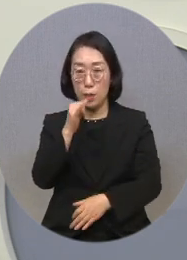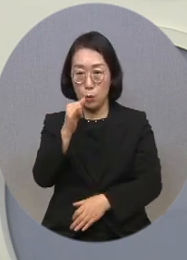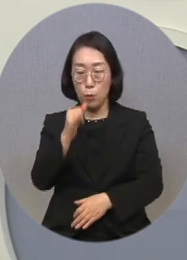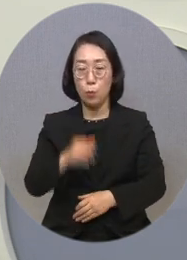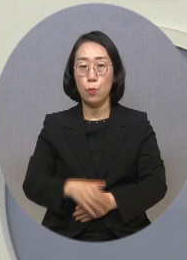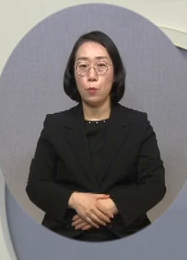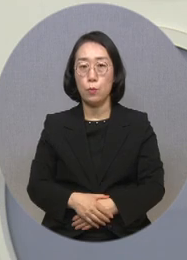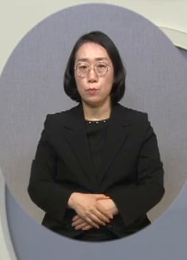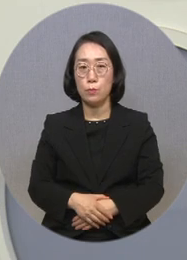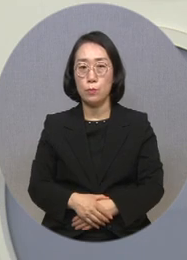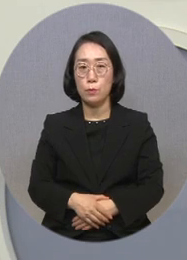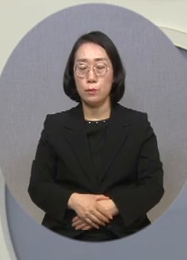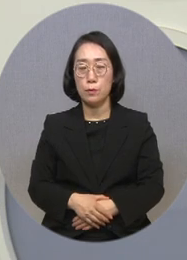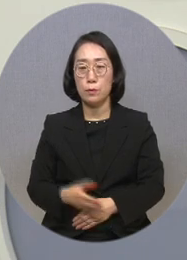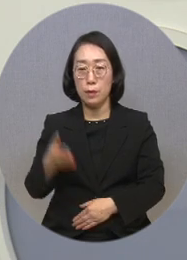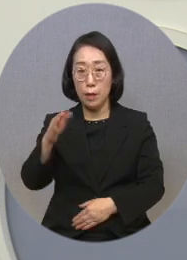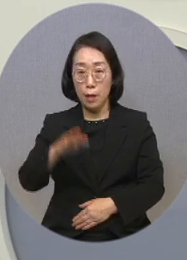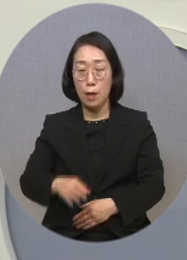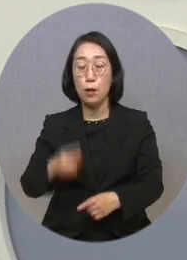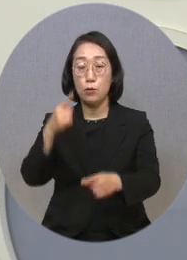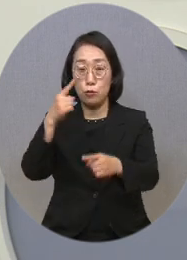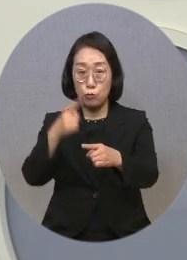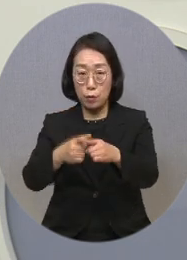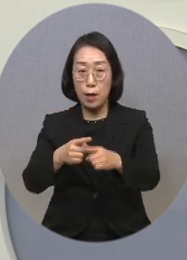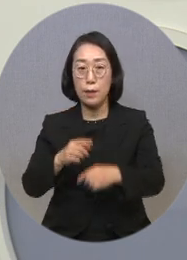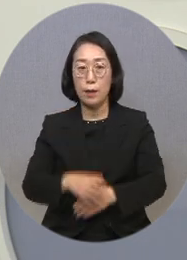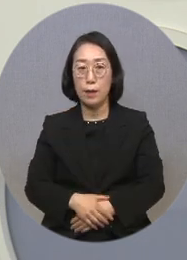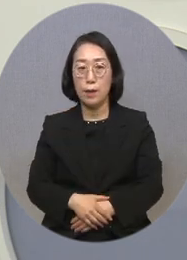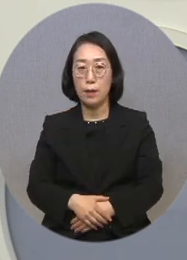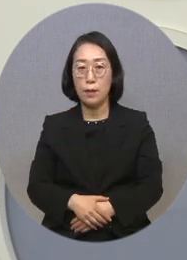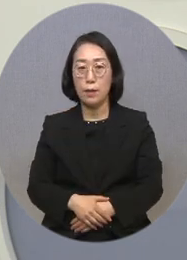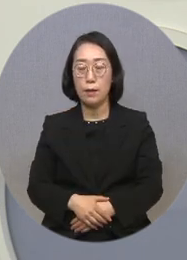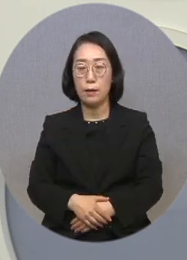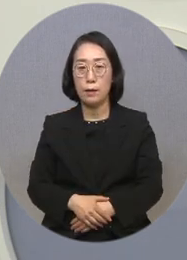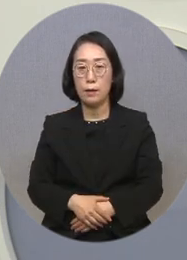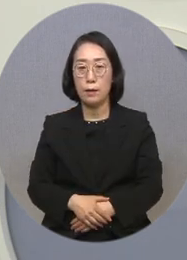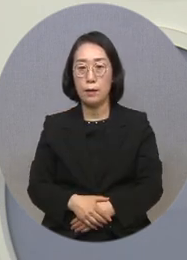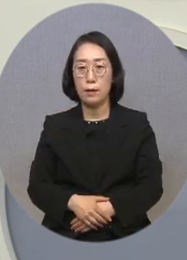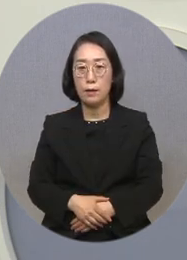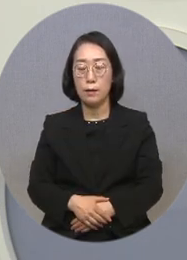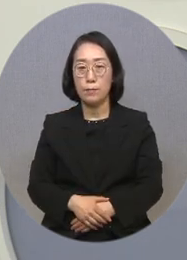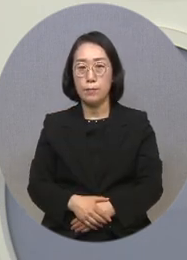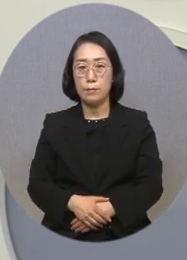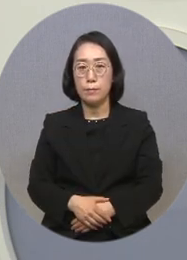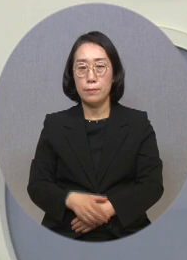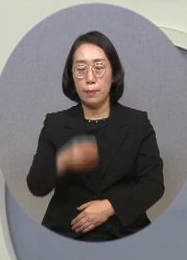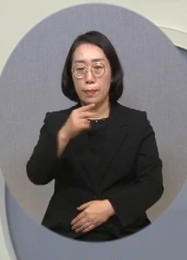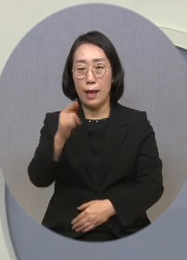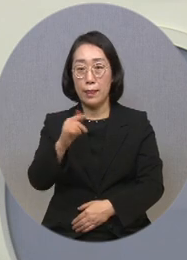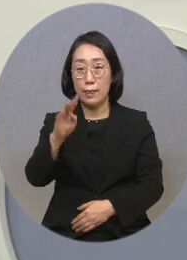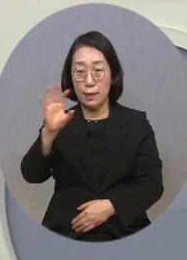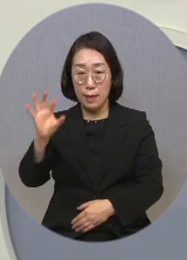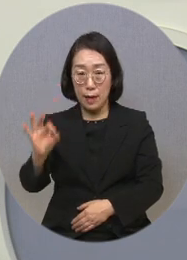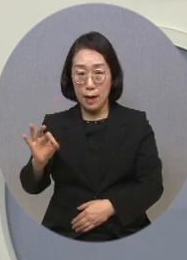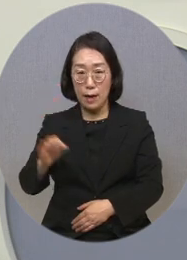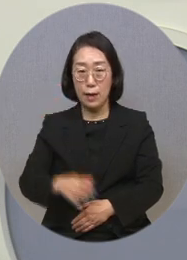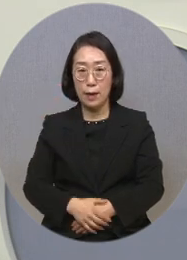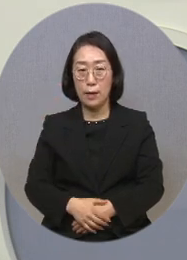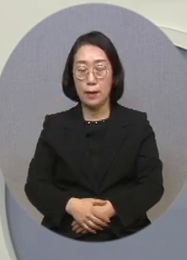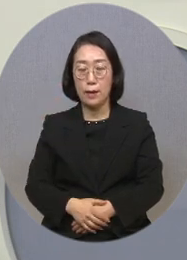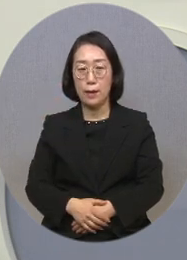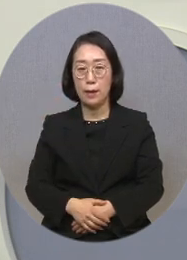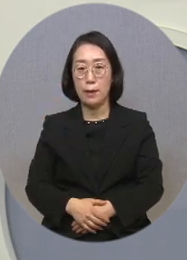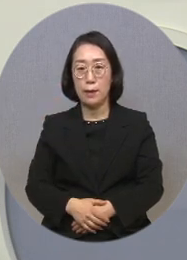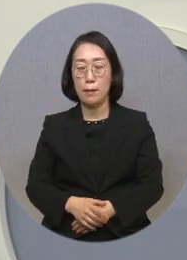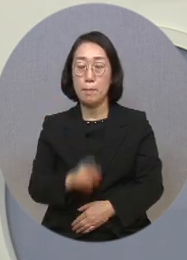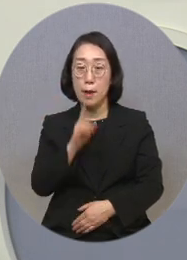계셔요. 그런데 이제 도중에 조금 그 거기에 그 우리 단양의 그 좀